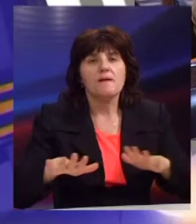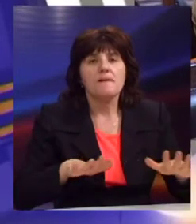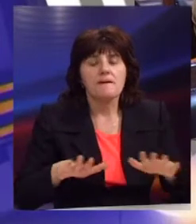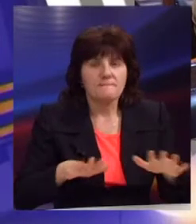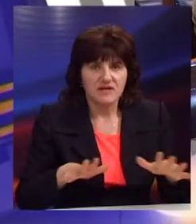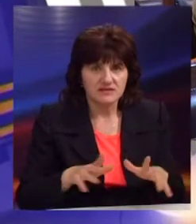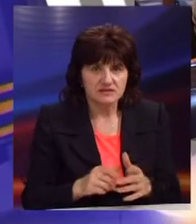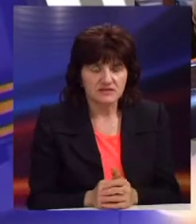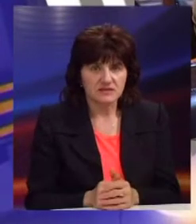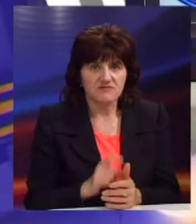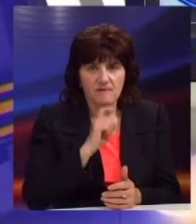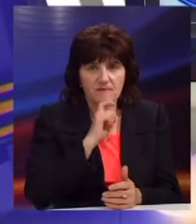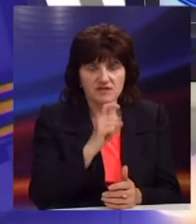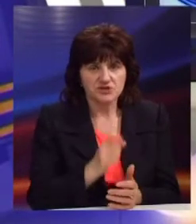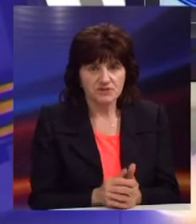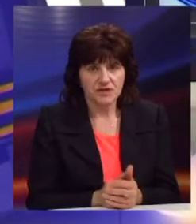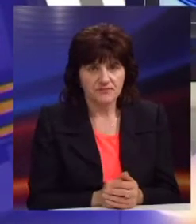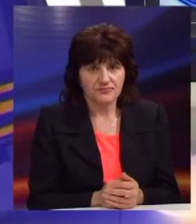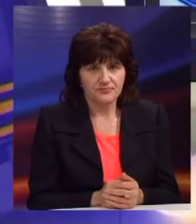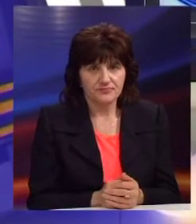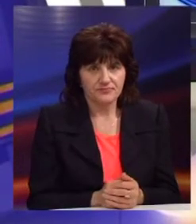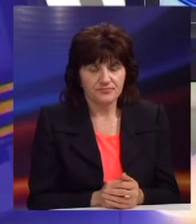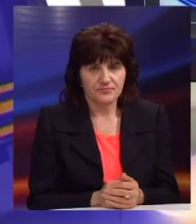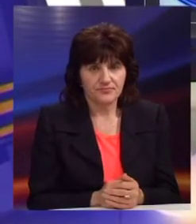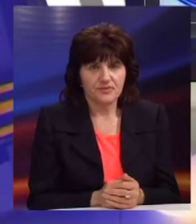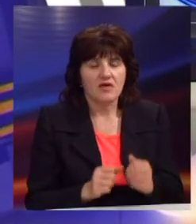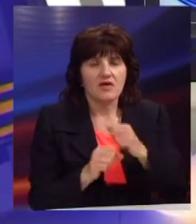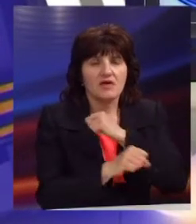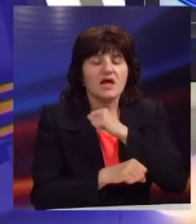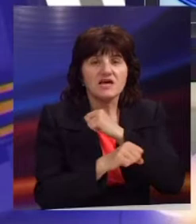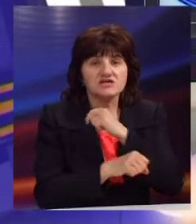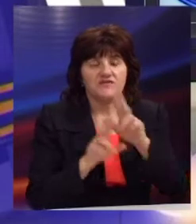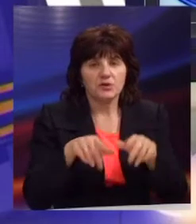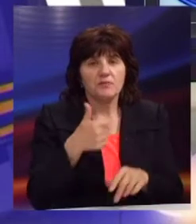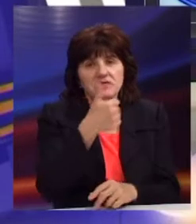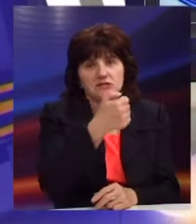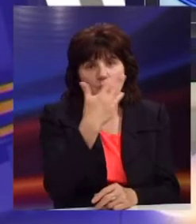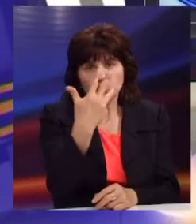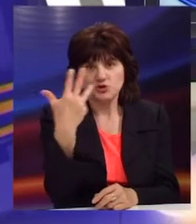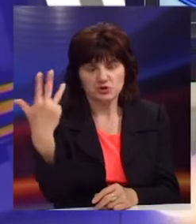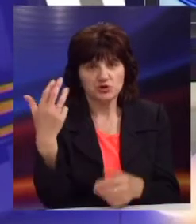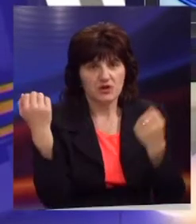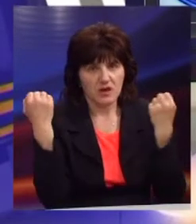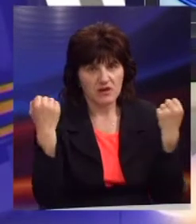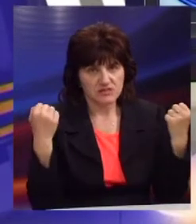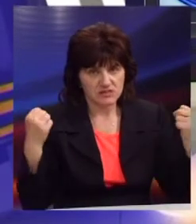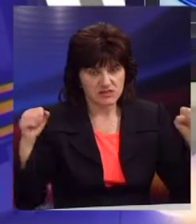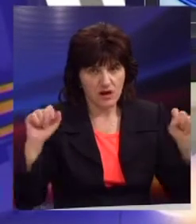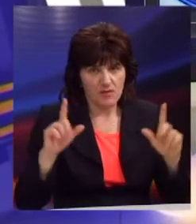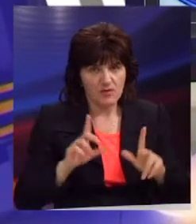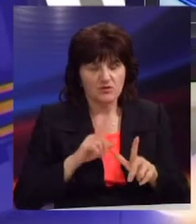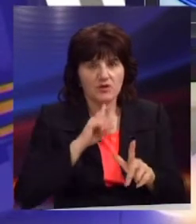privrede Mađarske. Građevinski fakultet ove godine ima 144 slobodna mesta za buduće brucoše, od čega